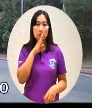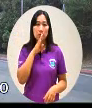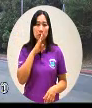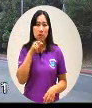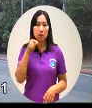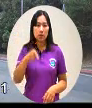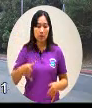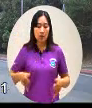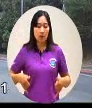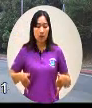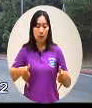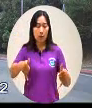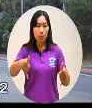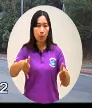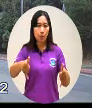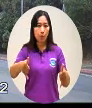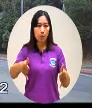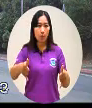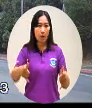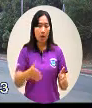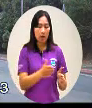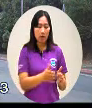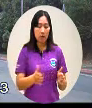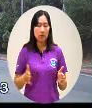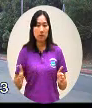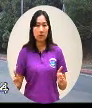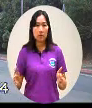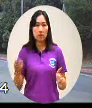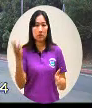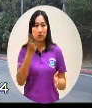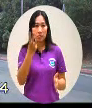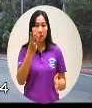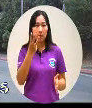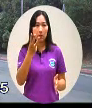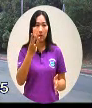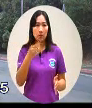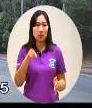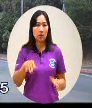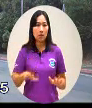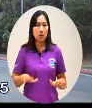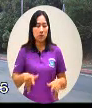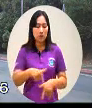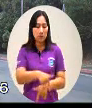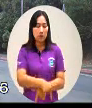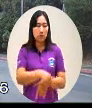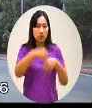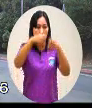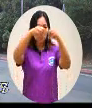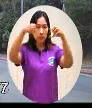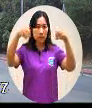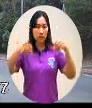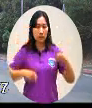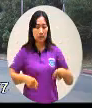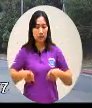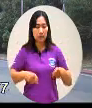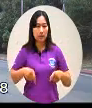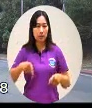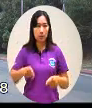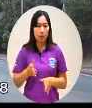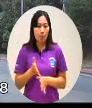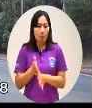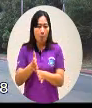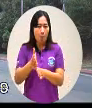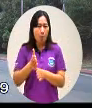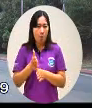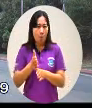实三线道尔，未来国道七还未开辟要6年。你即马南青计划遮拖板车一工干遐济。路南的拖